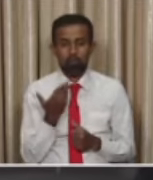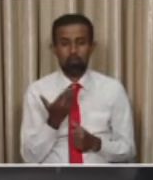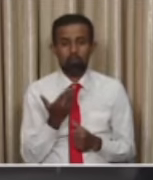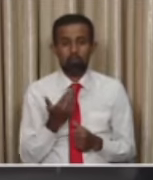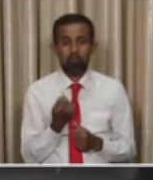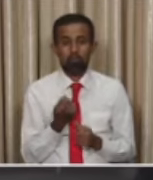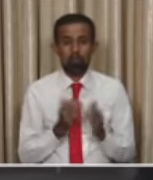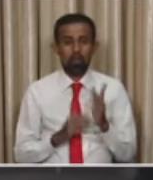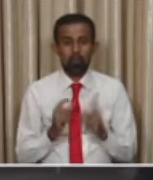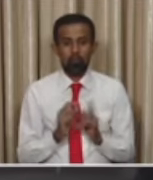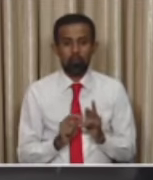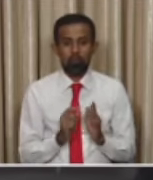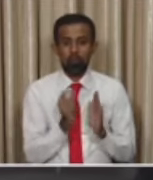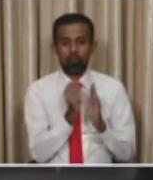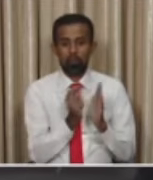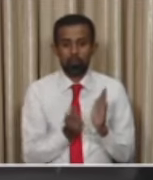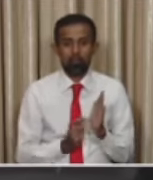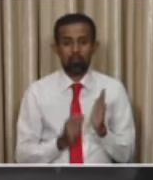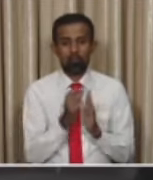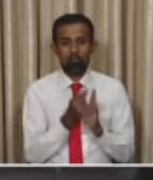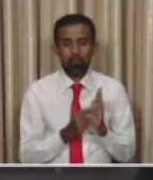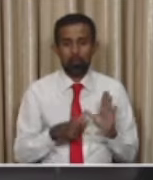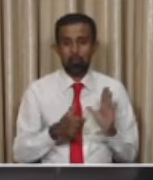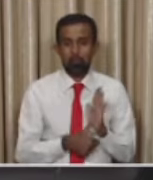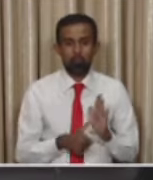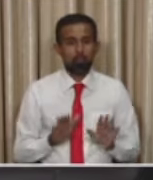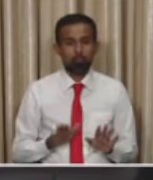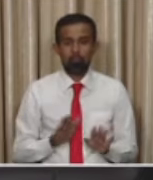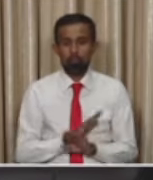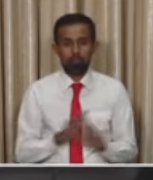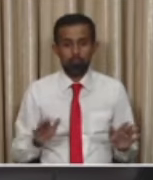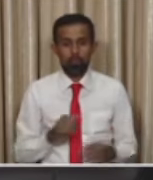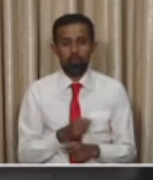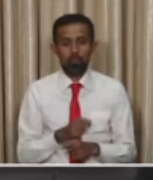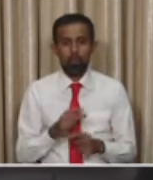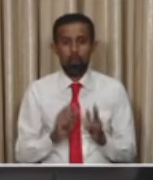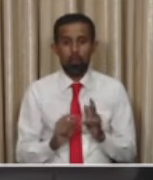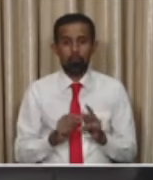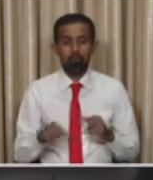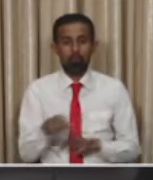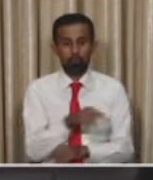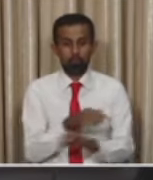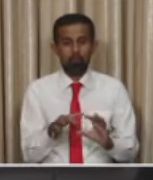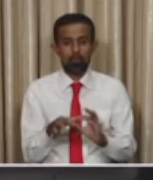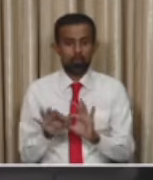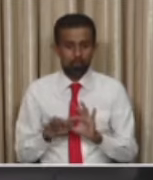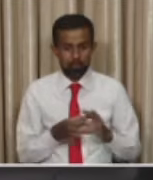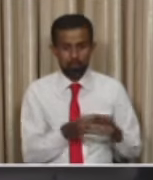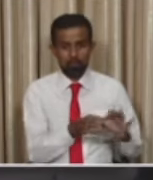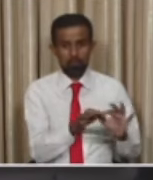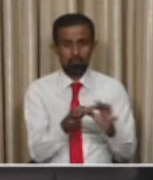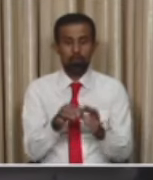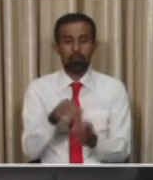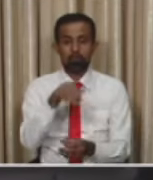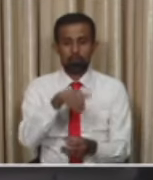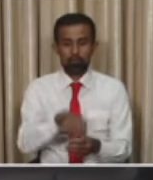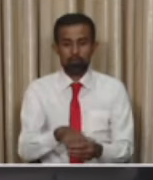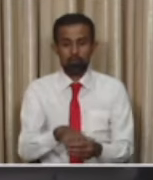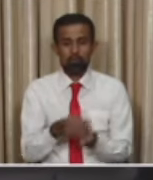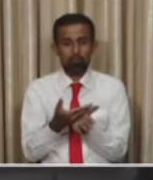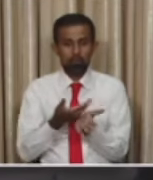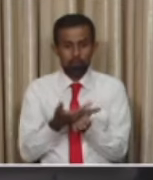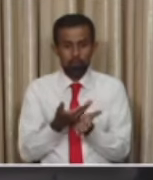මුදල් අමාත්‍යාංශයෙන් මේ ගණන් හදා හදාම 50 හදා හදාම ඉන්නේ නැතුව රාජ්‍ය ආයතන ටිකත් එකතු කරලා ඒ අයගෙන් ඒ අය තුලින් අපිට ඉතුරු